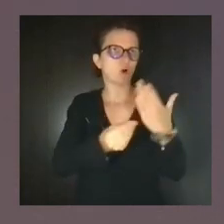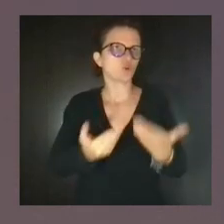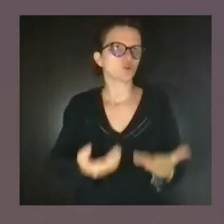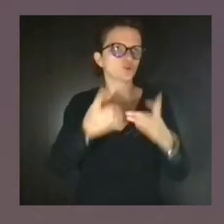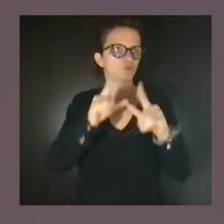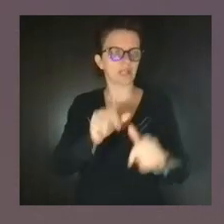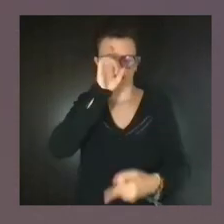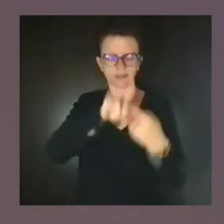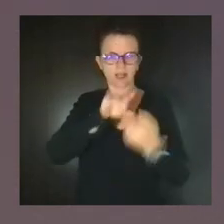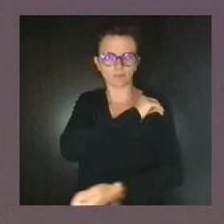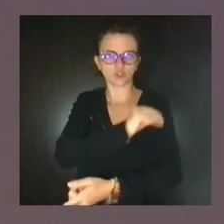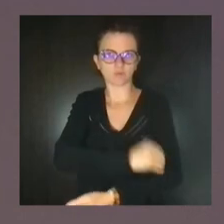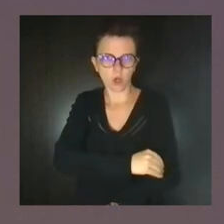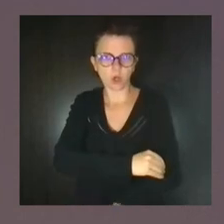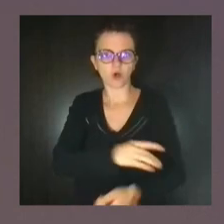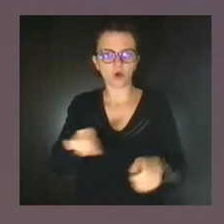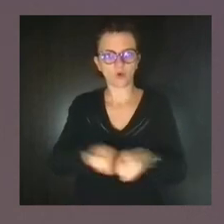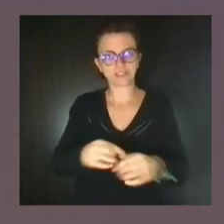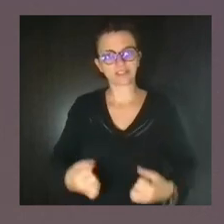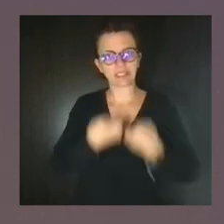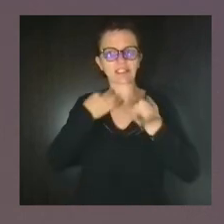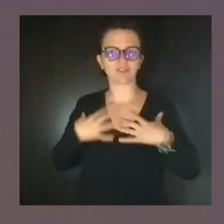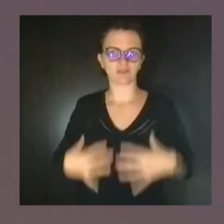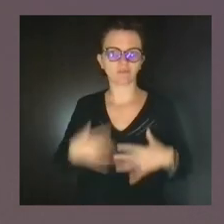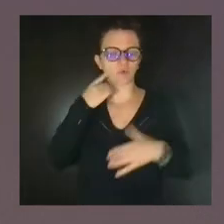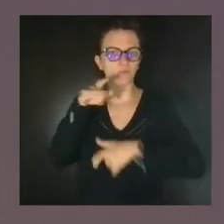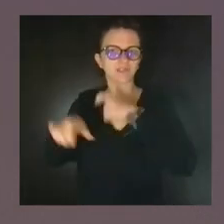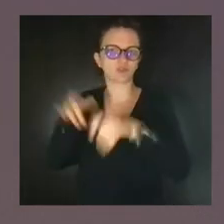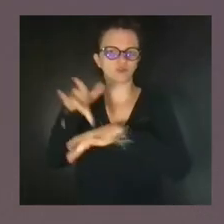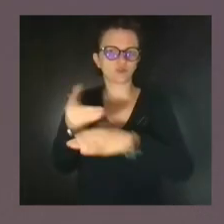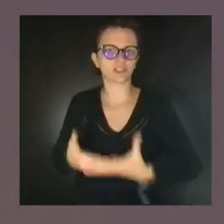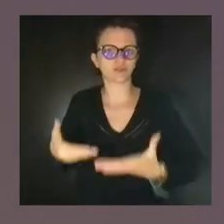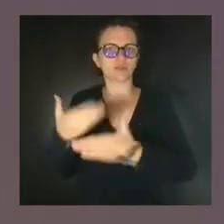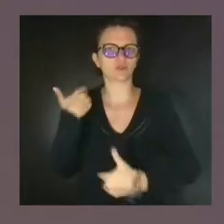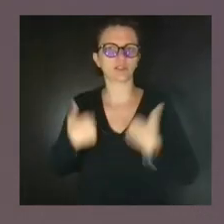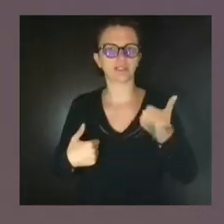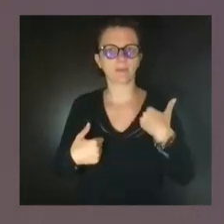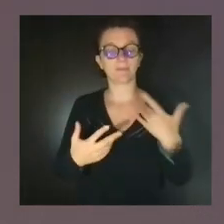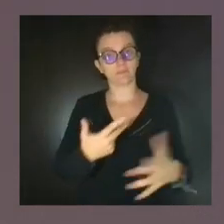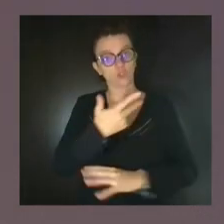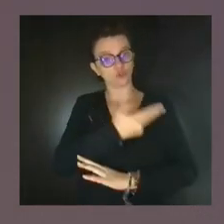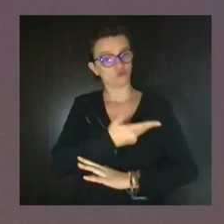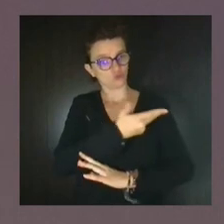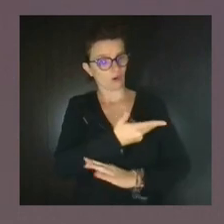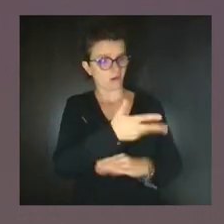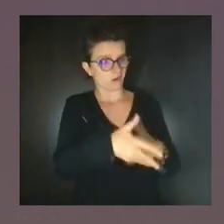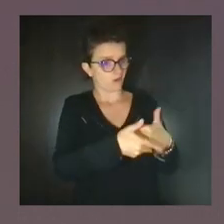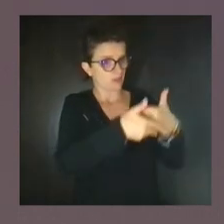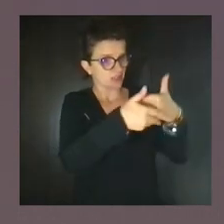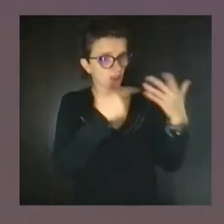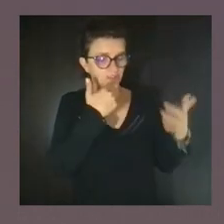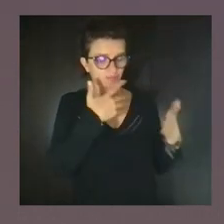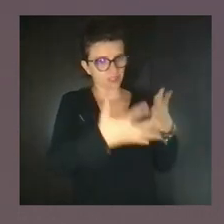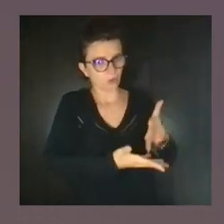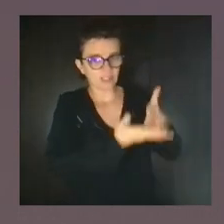l'approche du sport et de l'activité physique pour les personnes en situation de handicap. Quand je dis trois ambassadeurs, vous avez face à vous en fait trois ambassadeurs